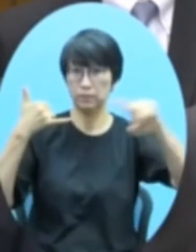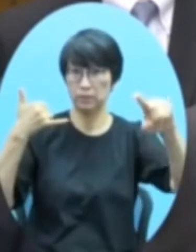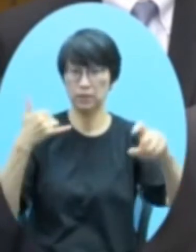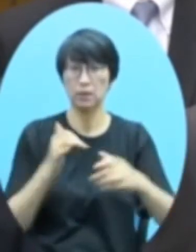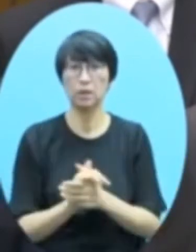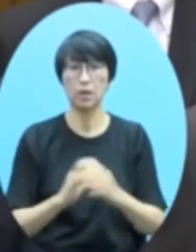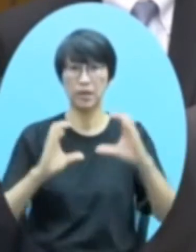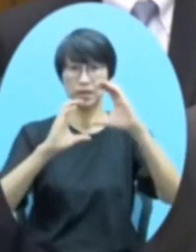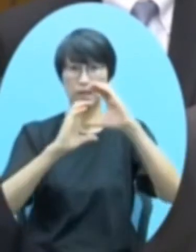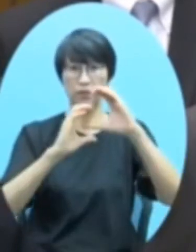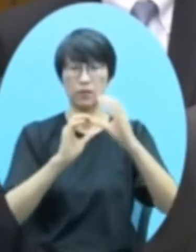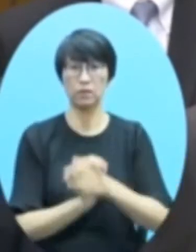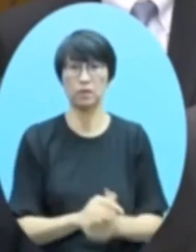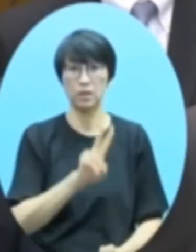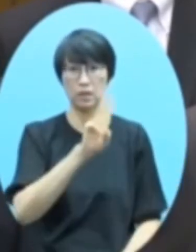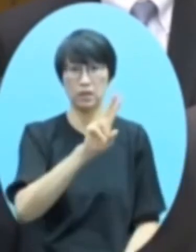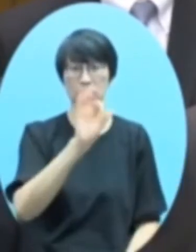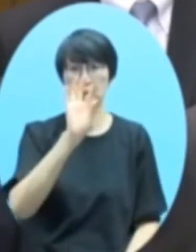會福利處熱線電話